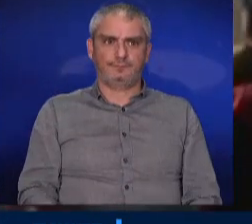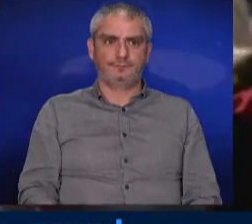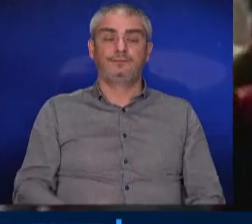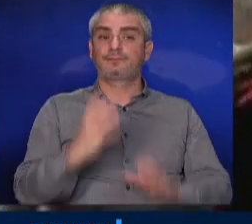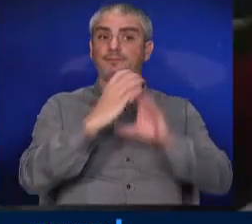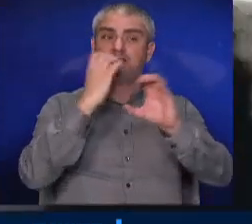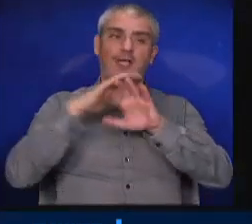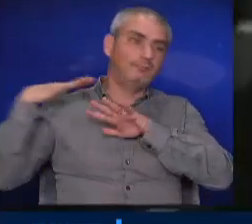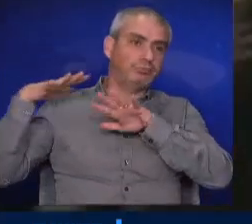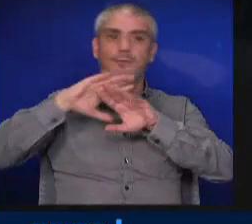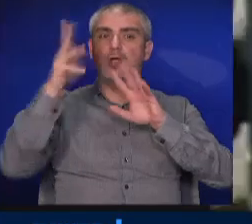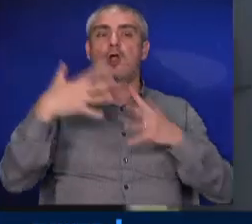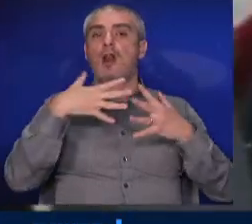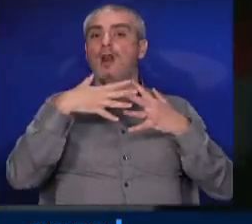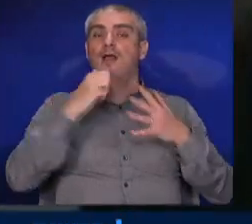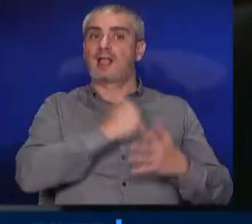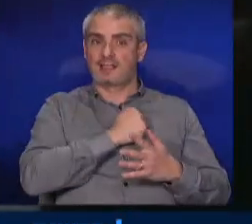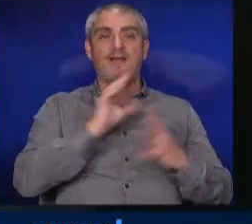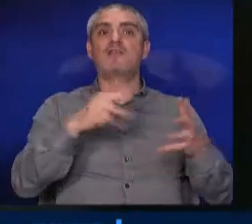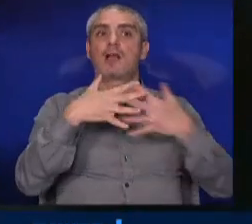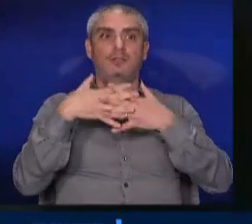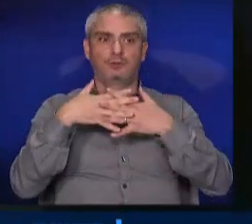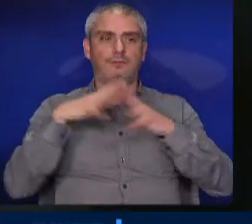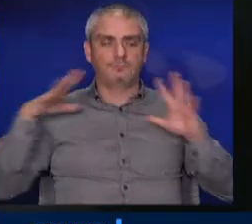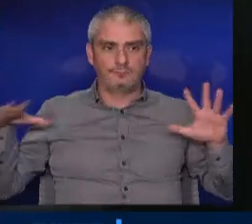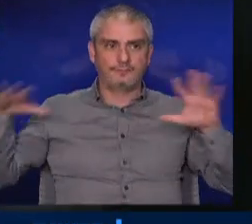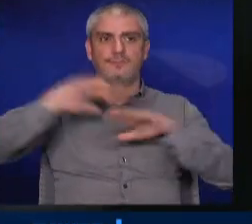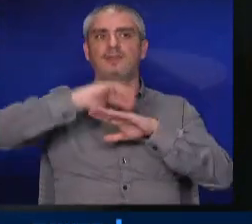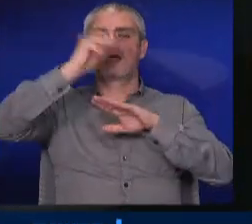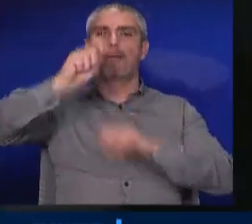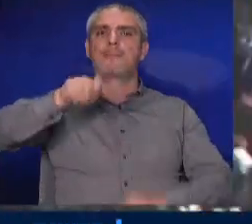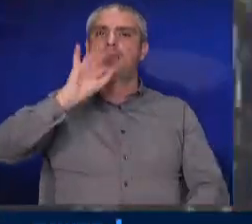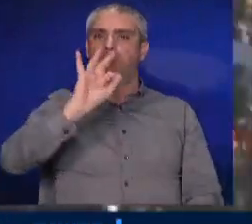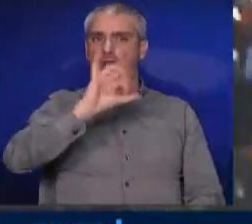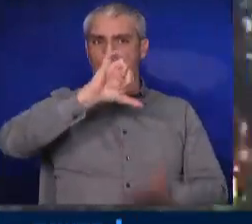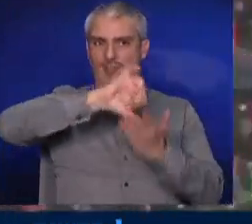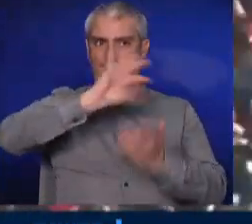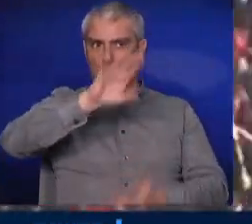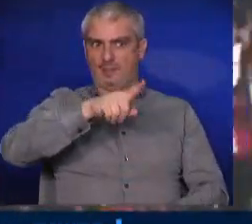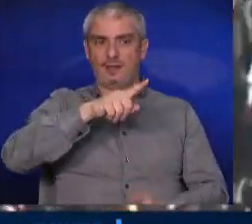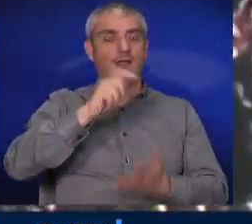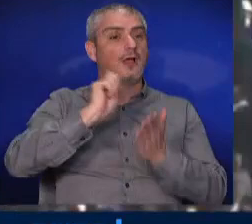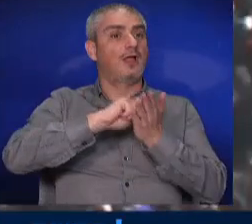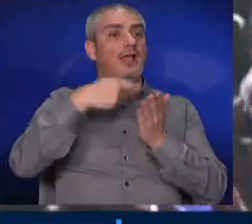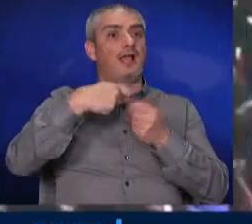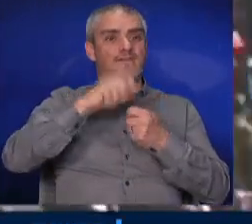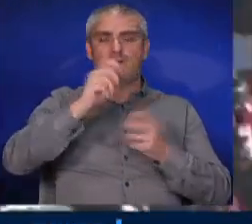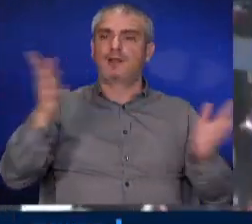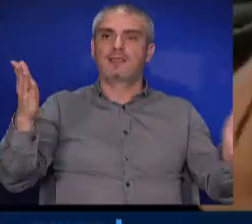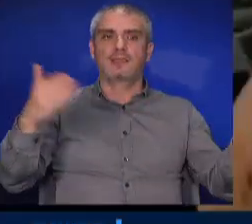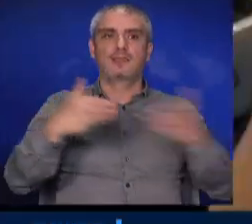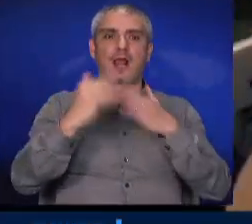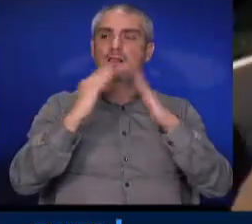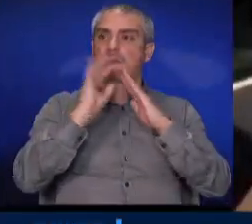המסעיות זרמו מכל רחבי קנדה וגם מארצות הברית והתרכזו בגבעת הפרלמנט בבירה. מחוקקים התבקשו לנעול את דלתות